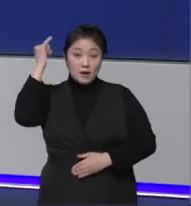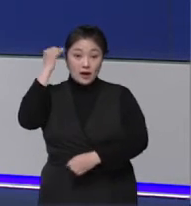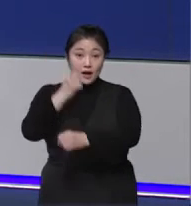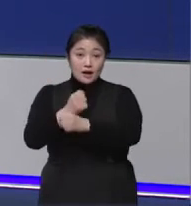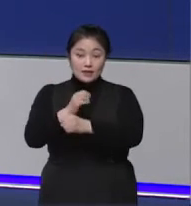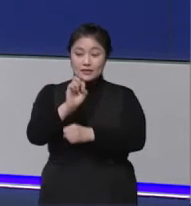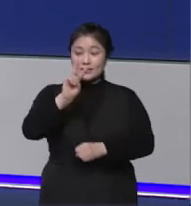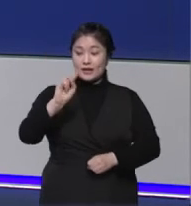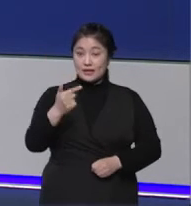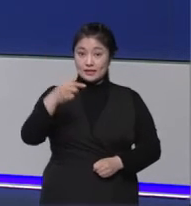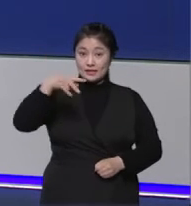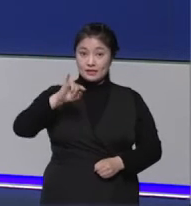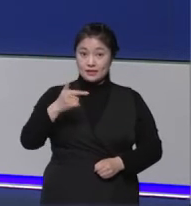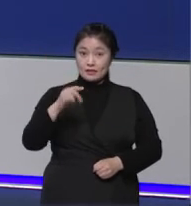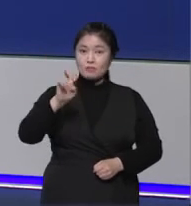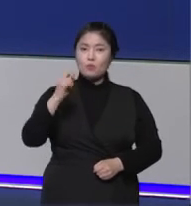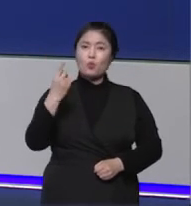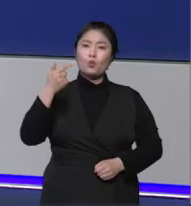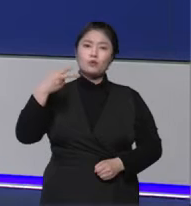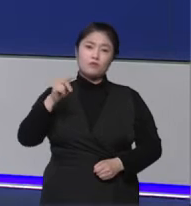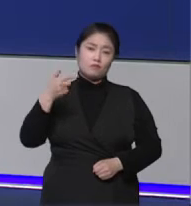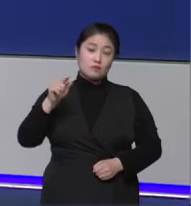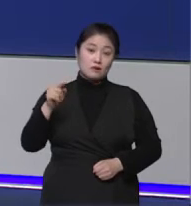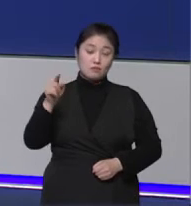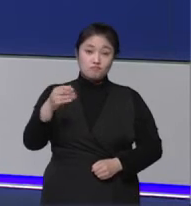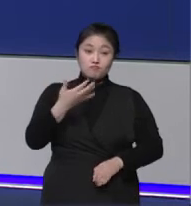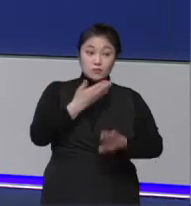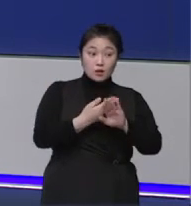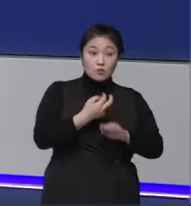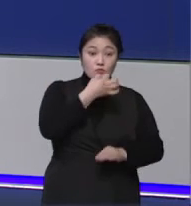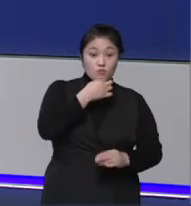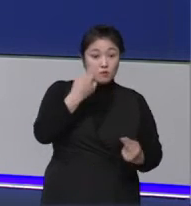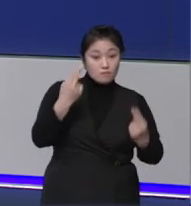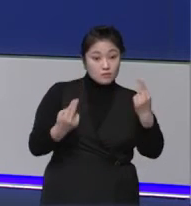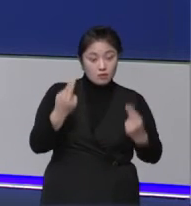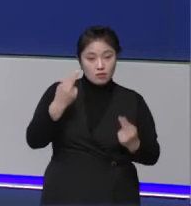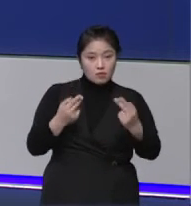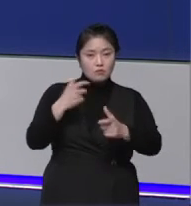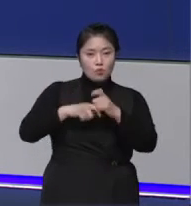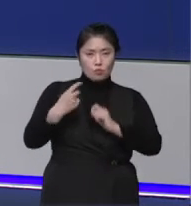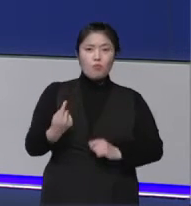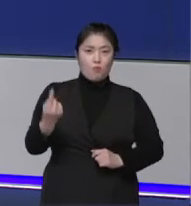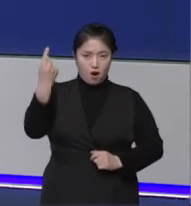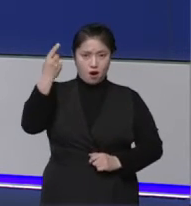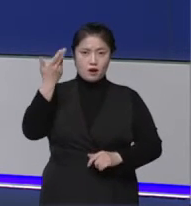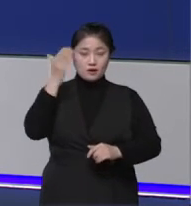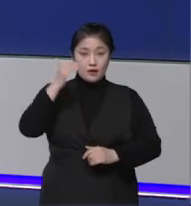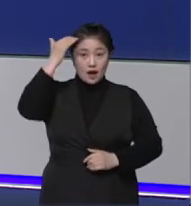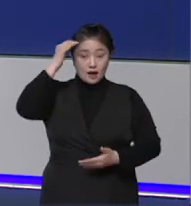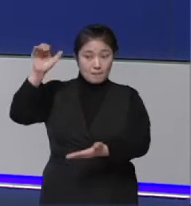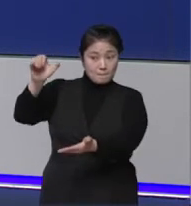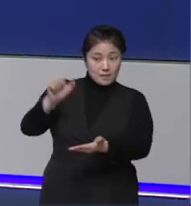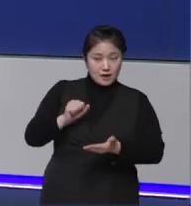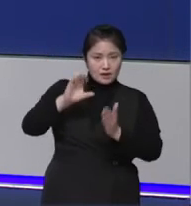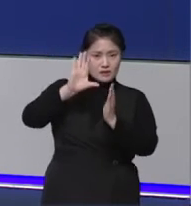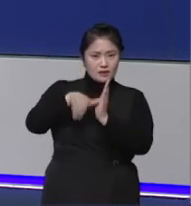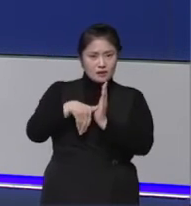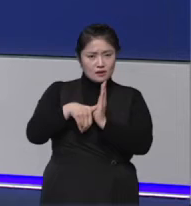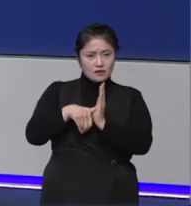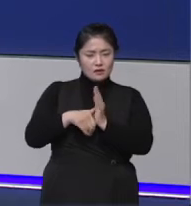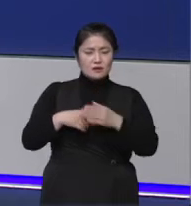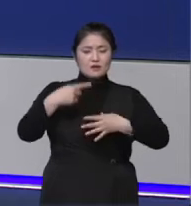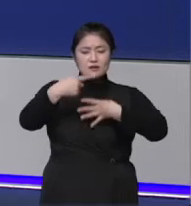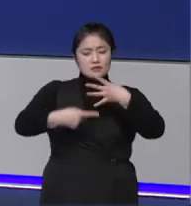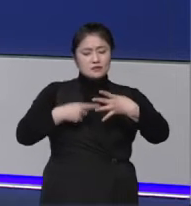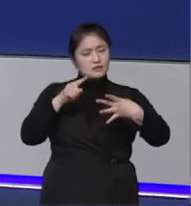얀센 뭐 더 나와 백신입니다 예방 효과는 다른 배신 에 비해서 상대적으로 높지만 국내에 도입되는 시기는 2분기 가